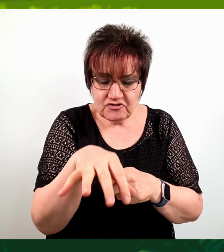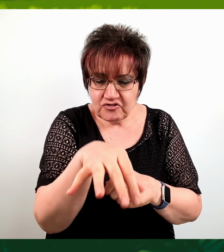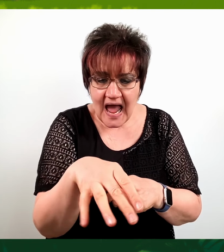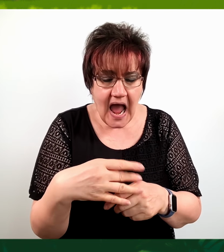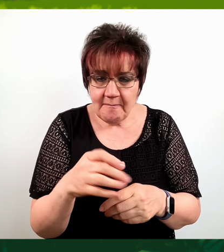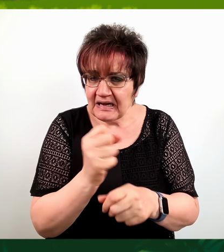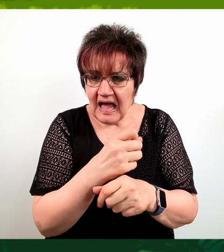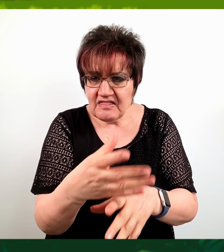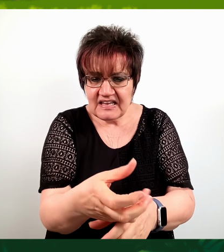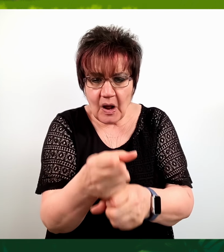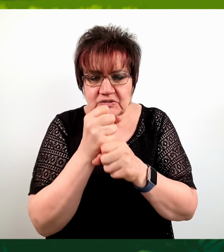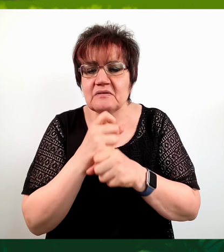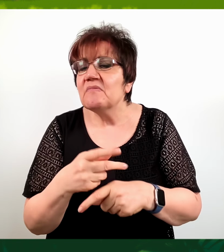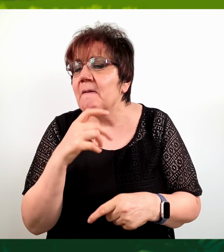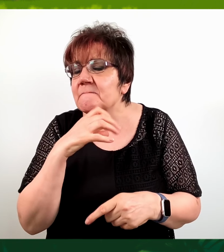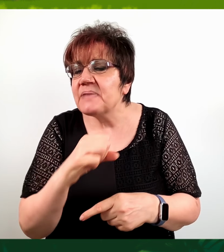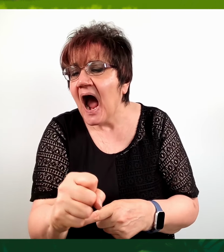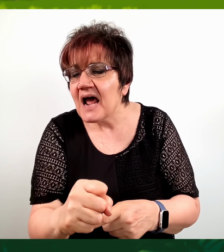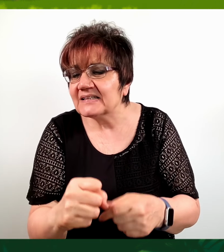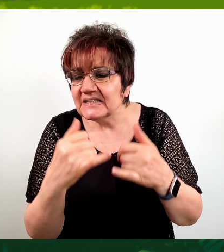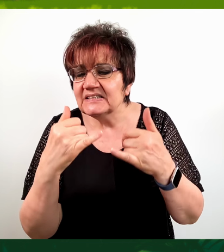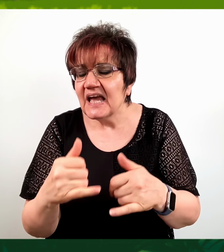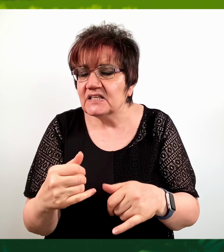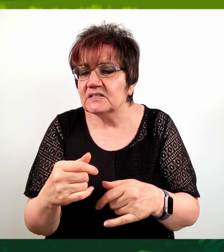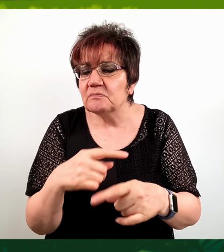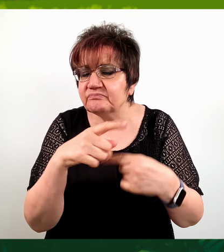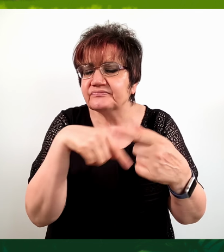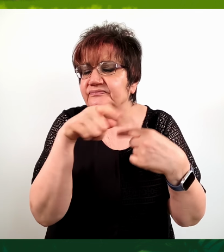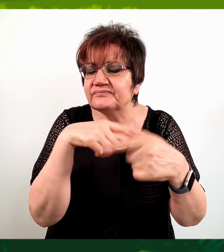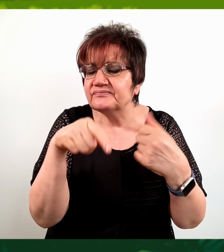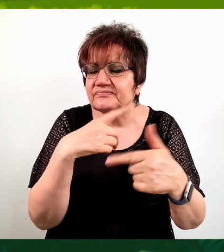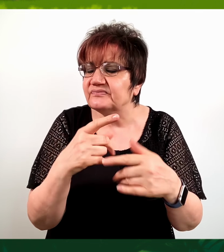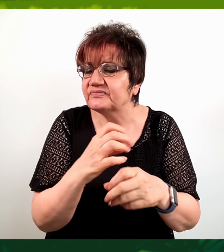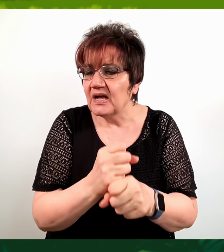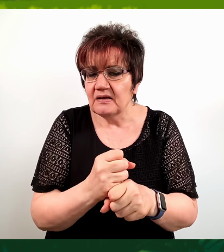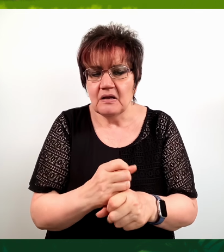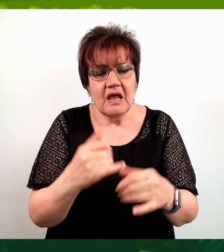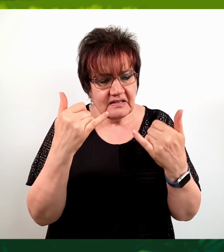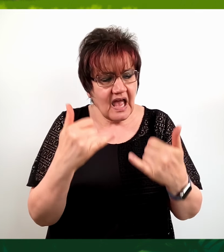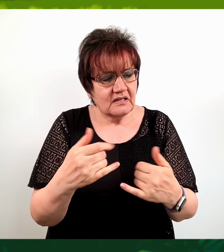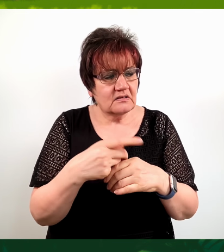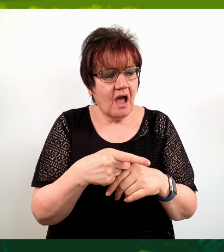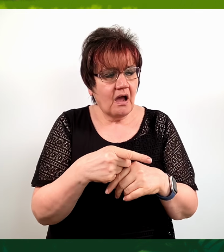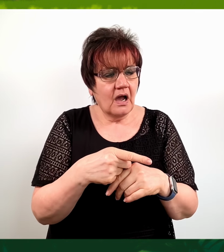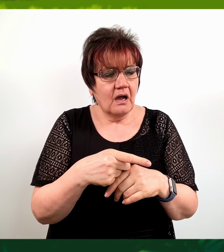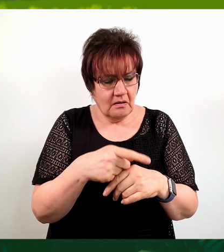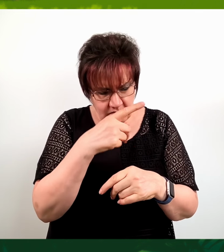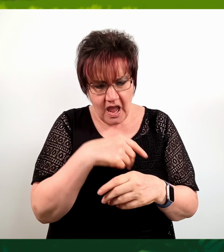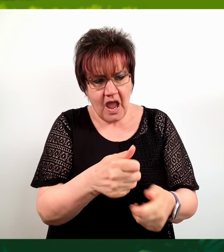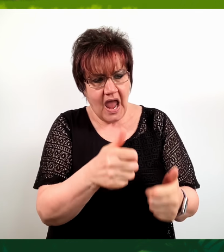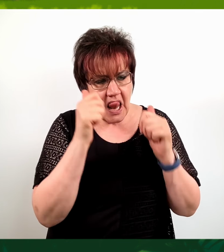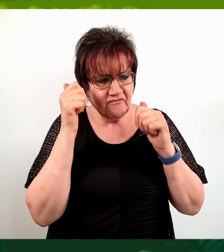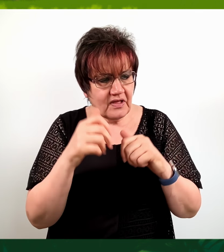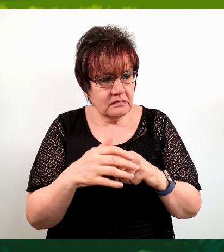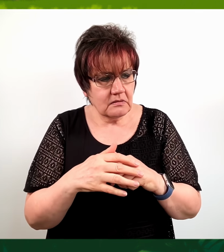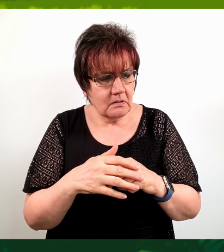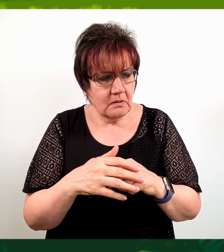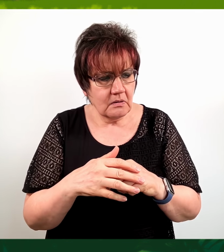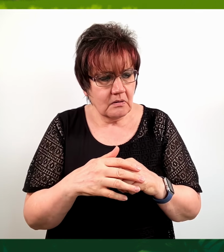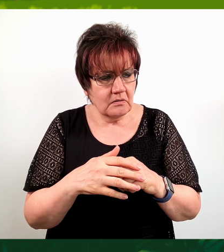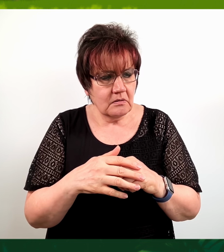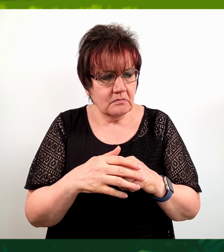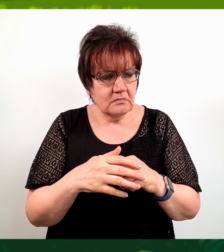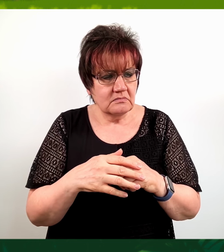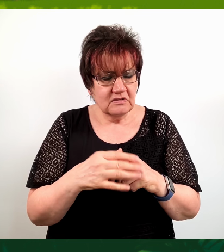nicht aus dem Wasser herausziehen, weil mein Bart mit der Angel eins geworden ist. Also steht nicht so glotzend da herum, sondern schaut,